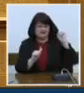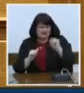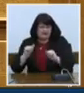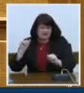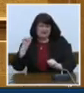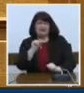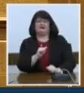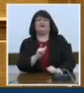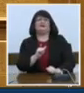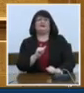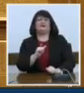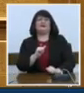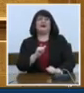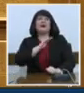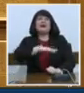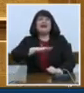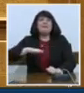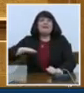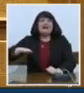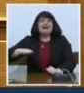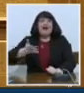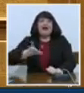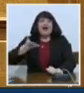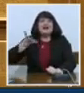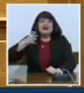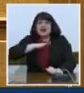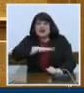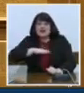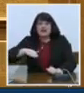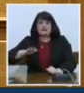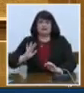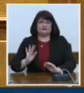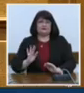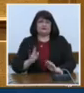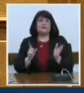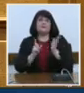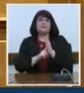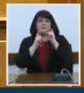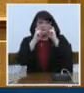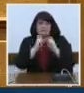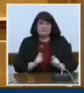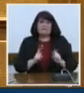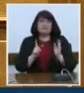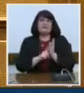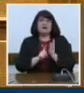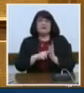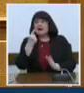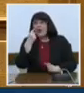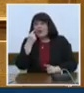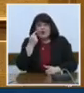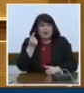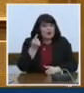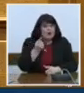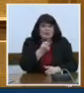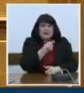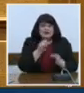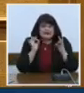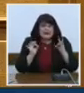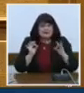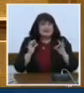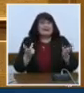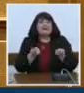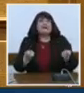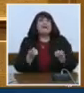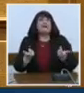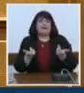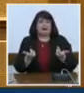κατά ανηλίκων. Ακριβώς γι' αυτό οφείλει και το κίνημα MeToo να μην είναι τυφλό, αλλά συγκεκριμένο,